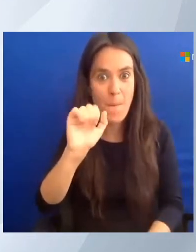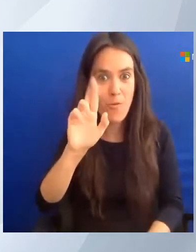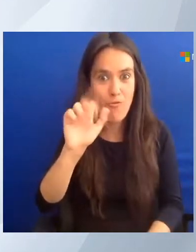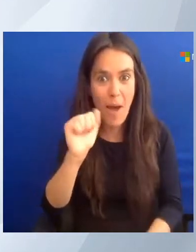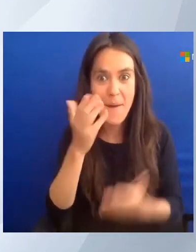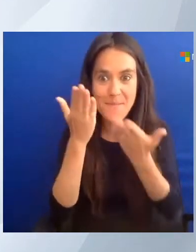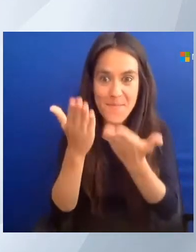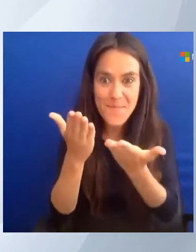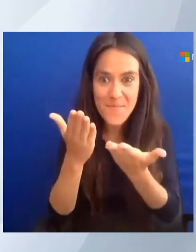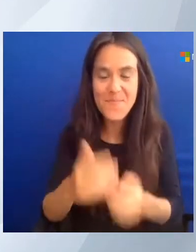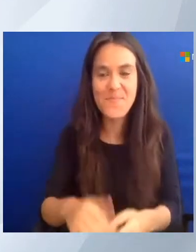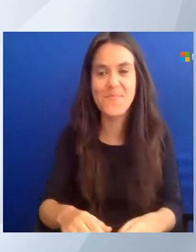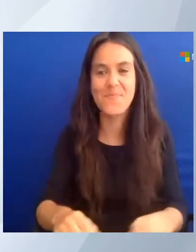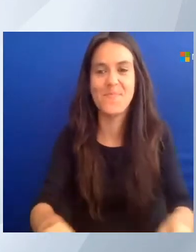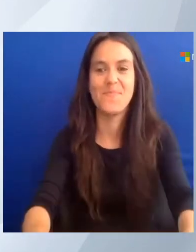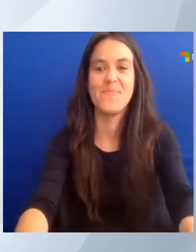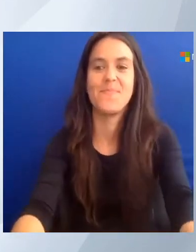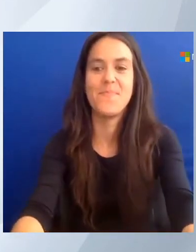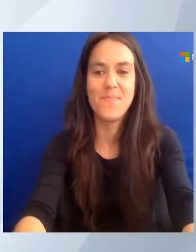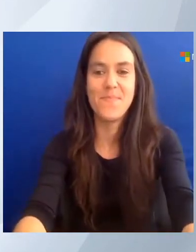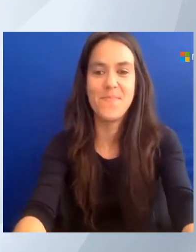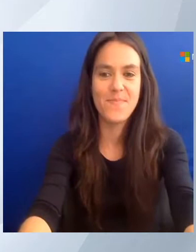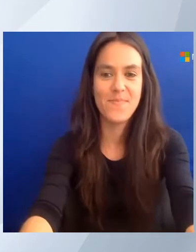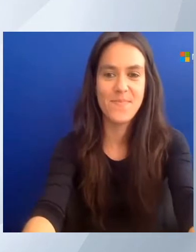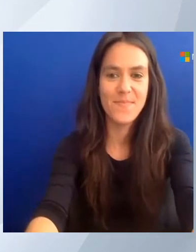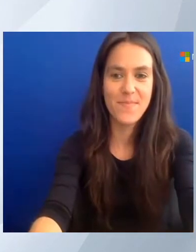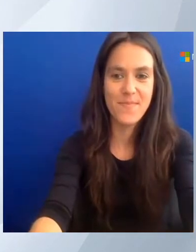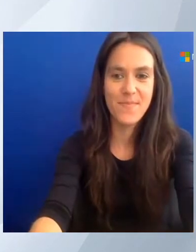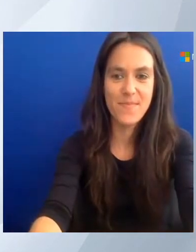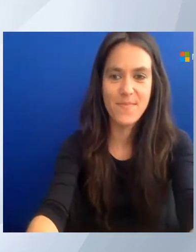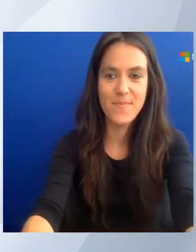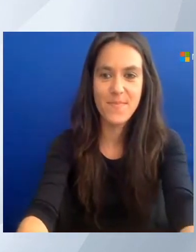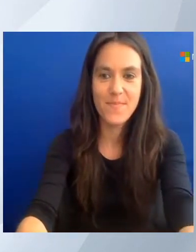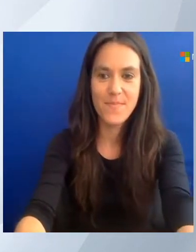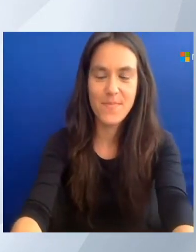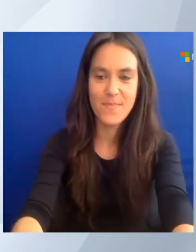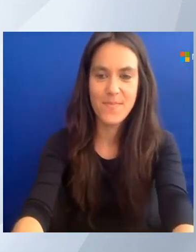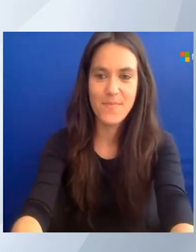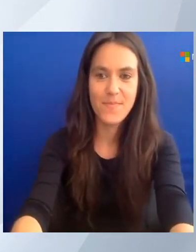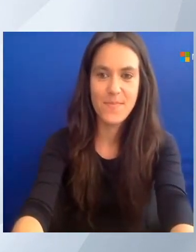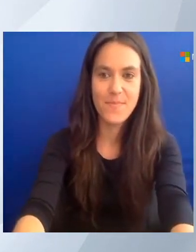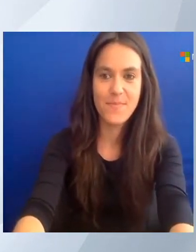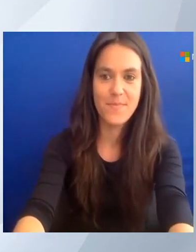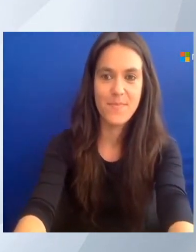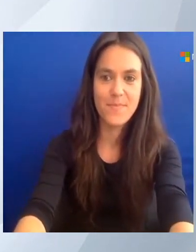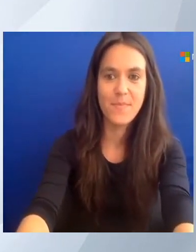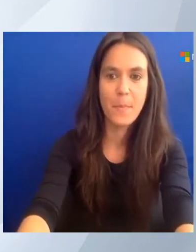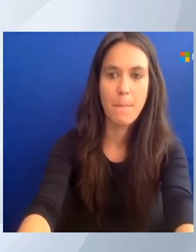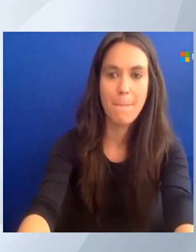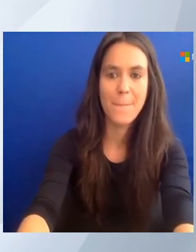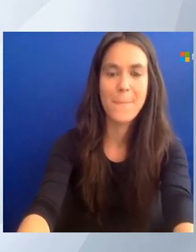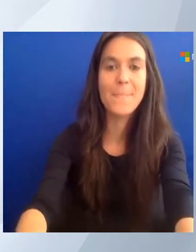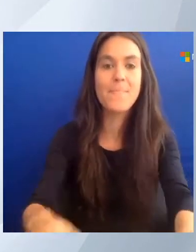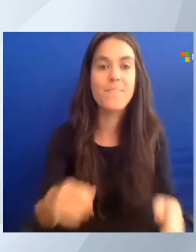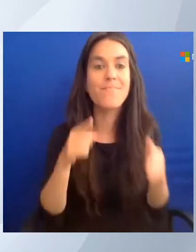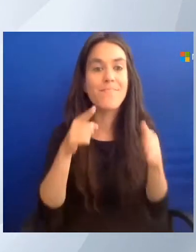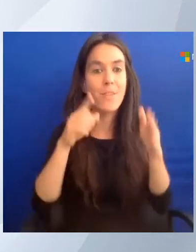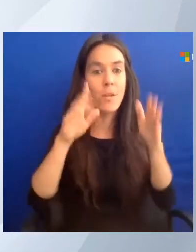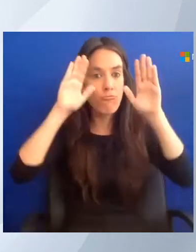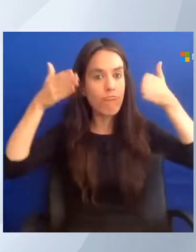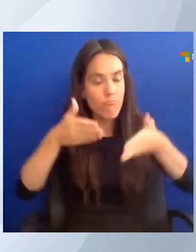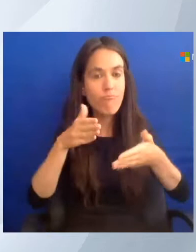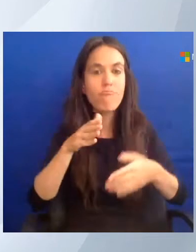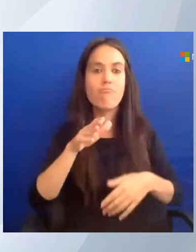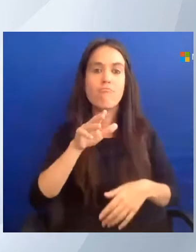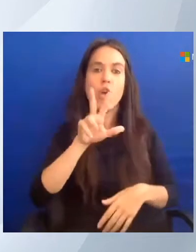Ik ben goed, dank u en u? Ik ben goed. als wel. Dus je focussen op Azure, Office 365 en Windows